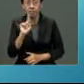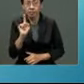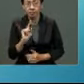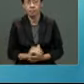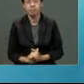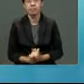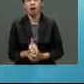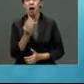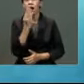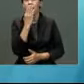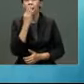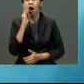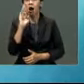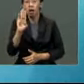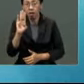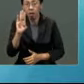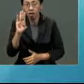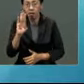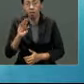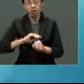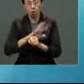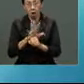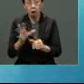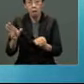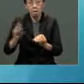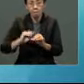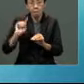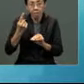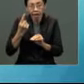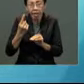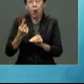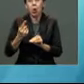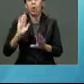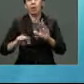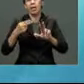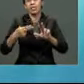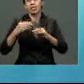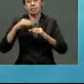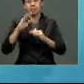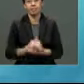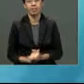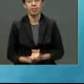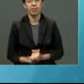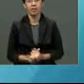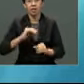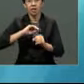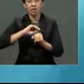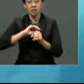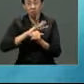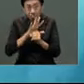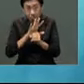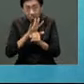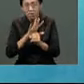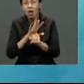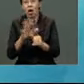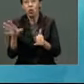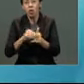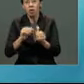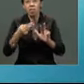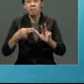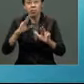บว่ามีติดเชื้อรายใหม่พุ่งวันเดียวกว่า 30,000 นะครับก็พบว่าแ